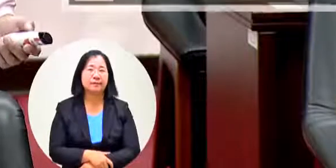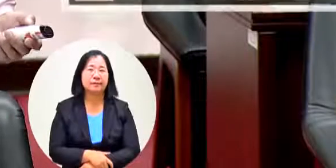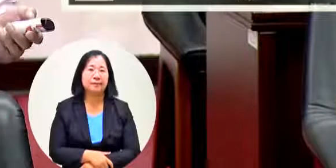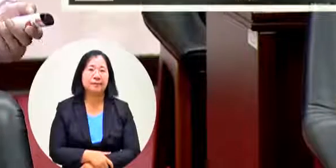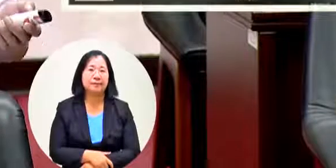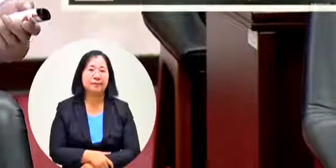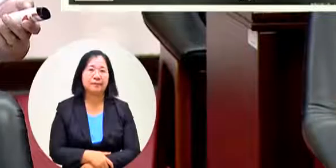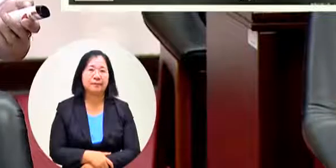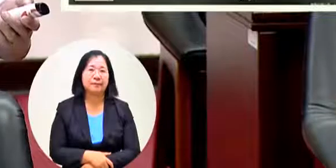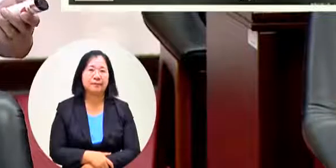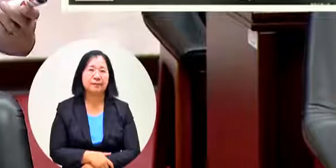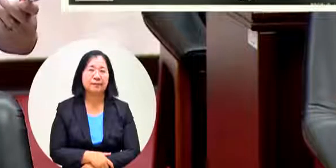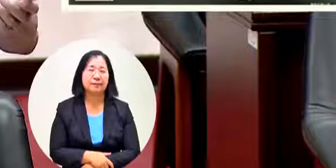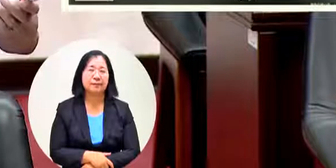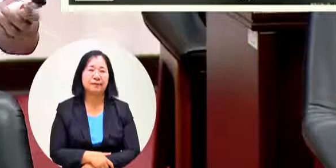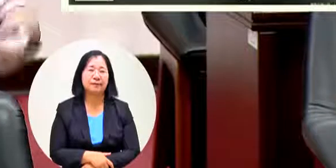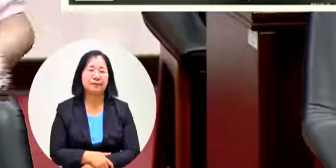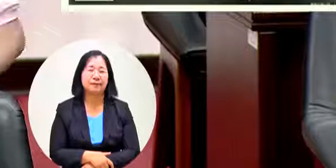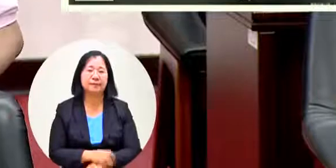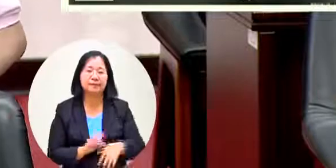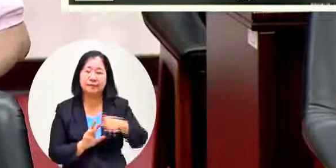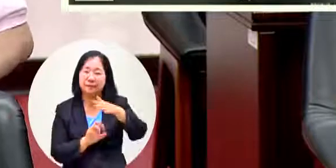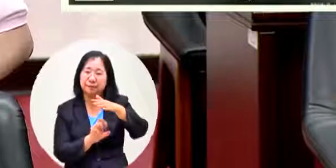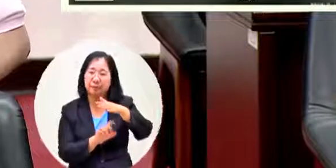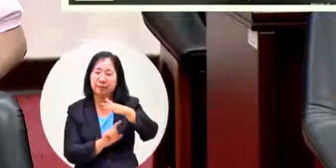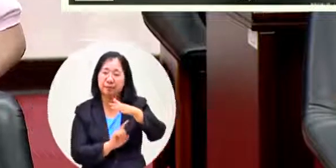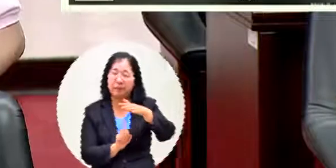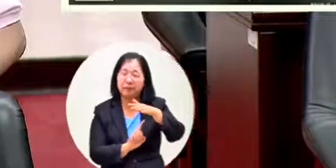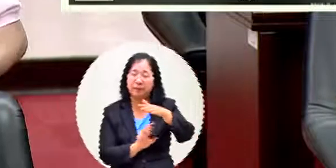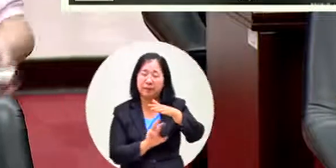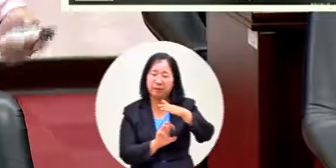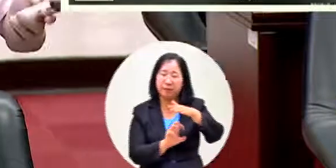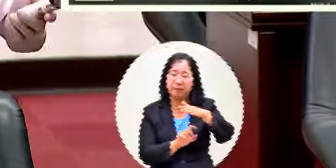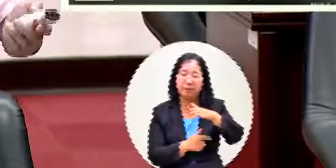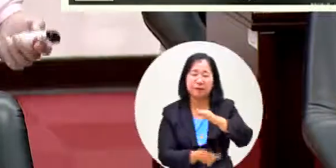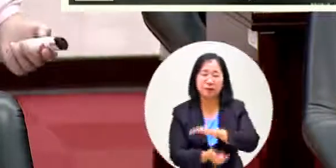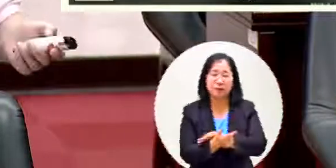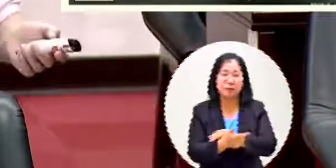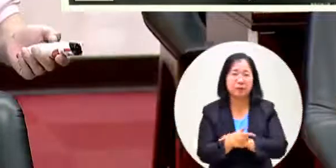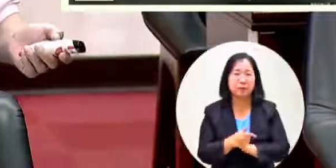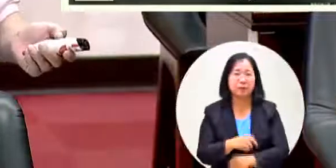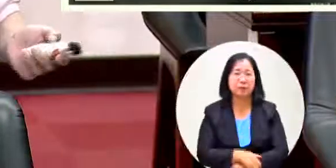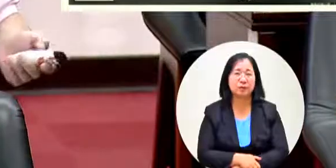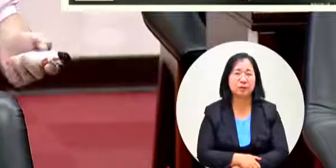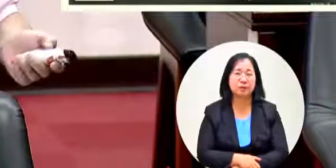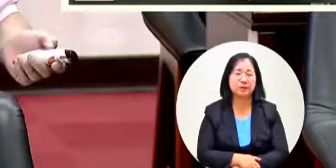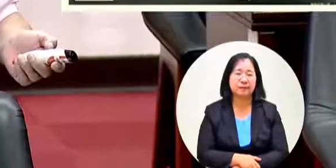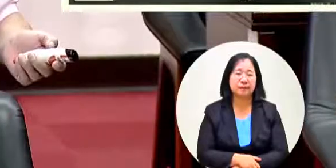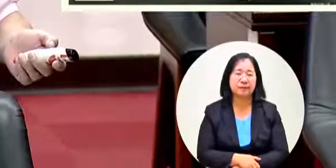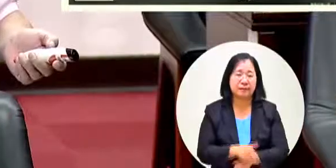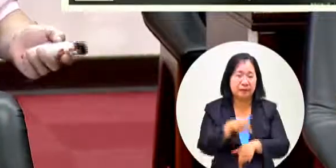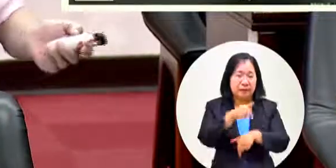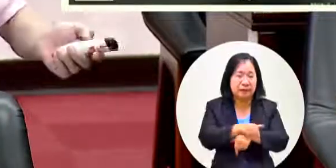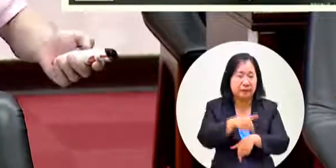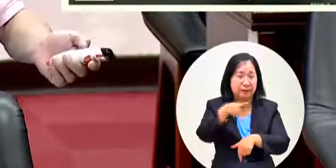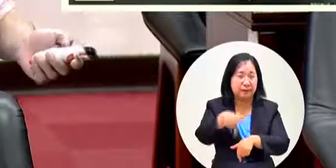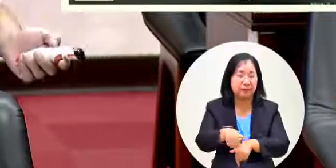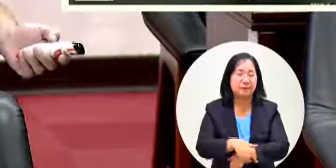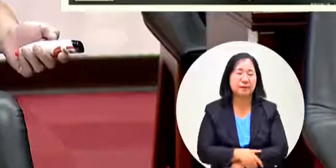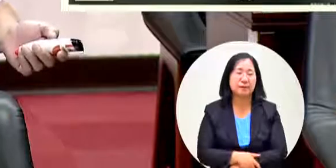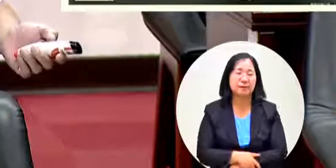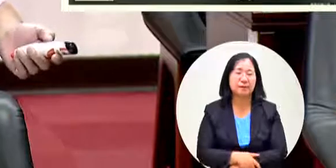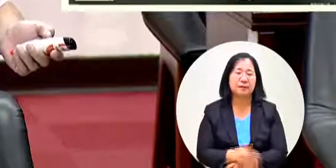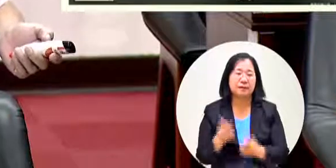去再去了解一下。 哦，你讲截流分流处理吼，我想对这条这点的足大的改善啦吼，好不好？好，那